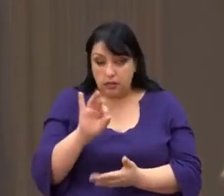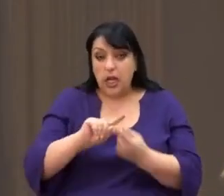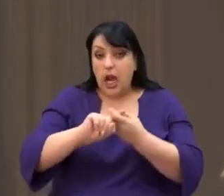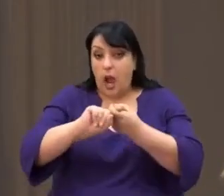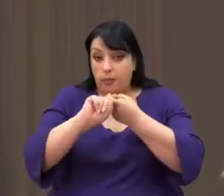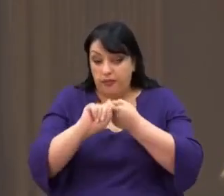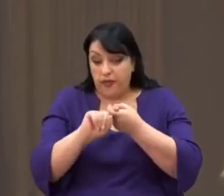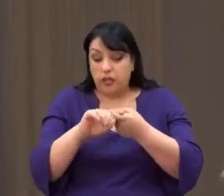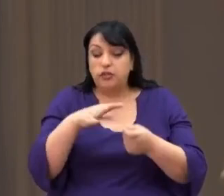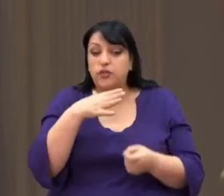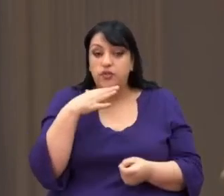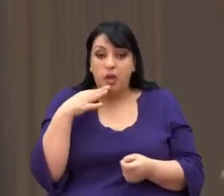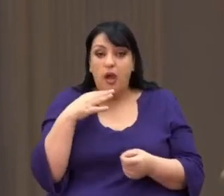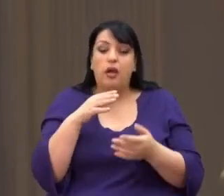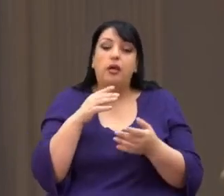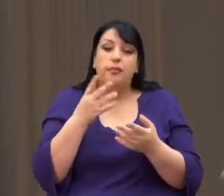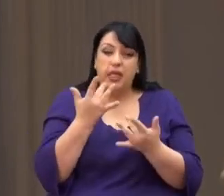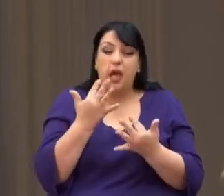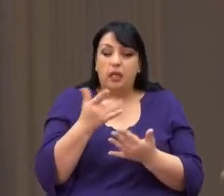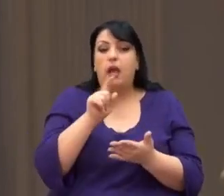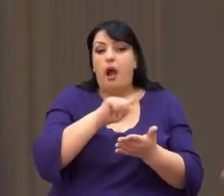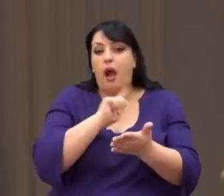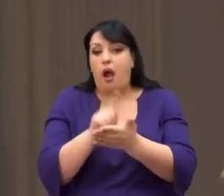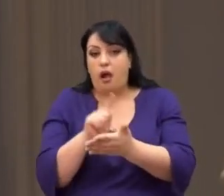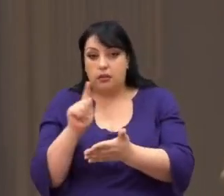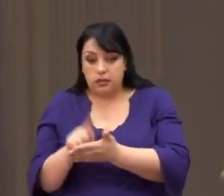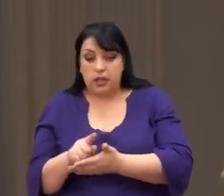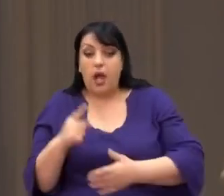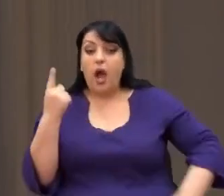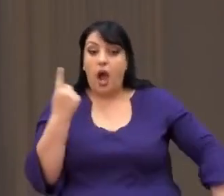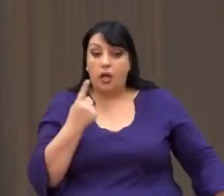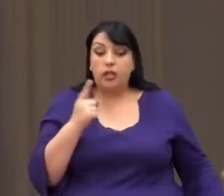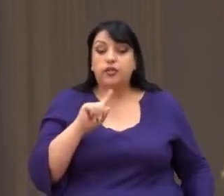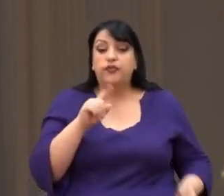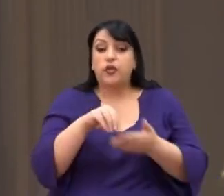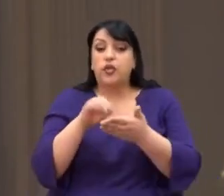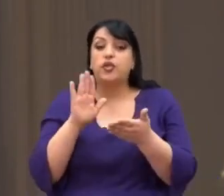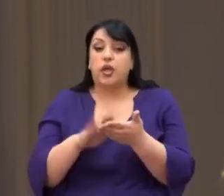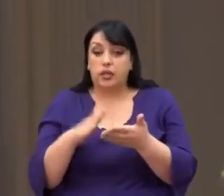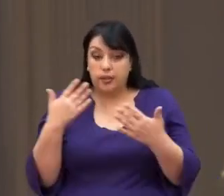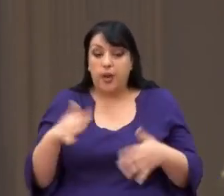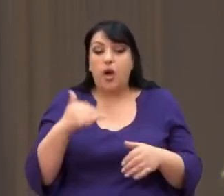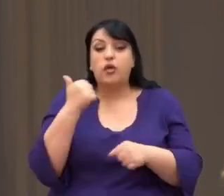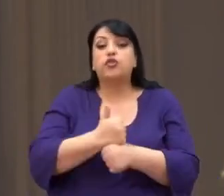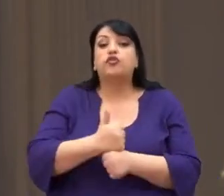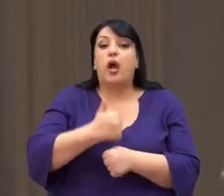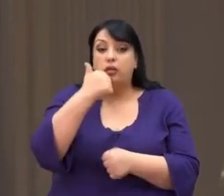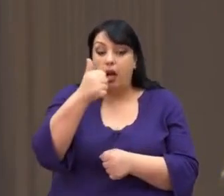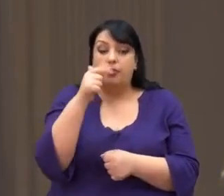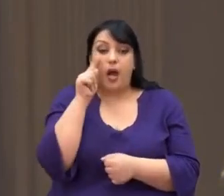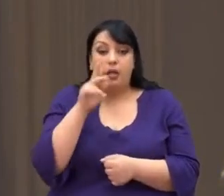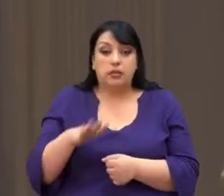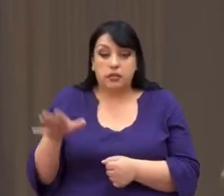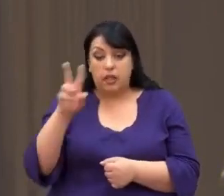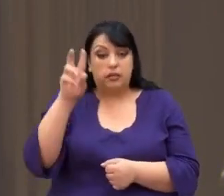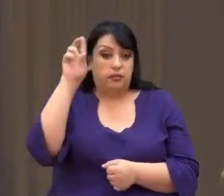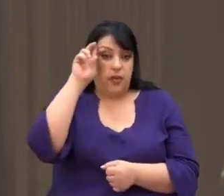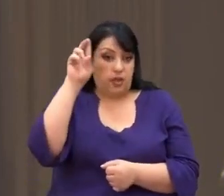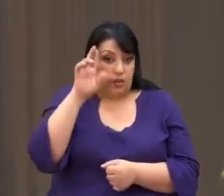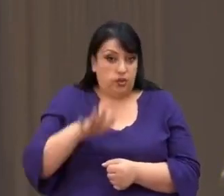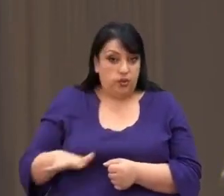փոխկապակցված մի քանի հարցերի վերաբերյալ է։ Առաջին, ինչպես նշեցի, առաջին անգամ Հայաստանի